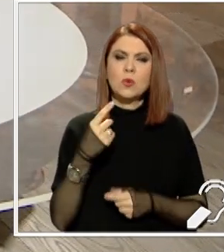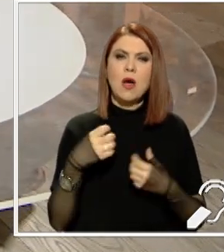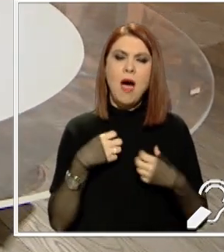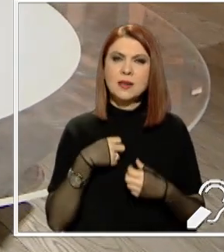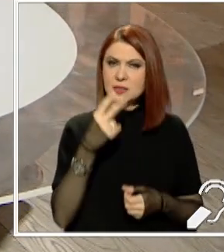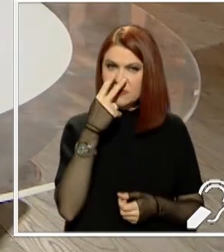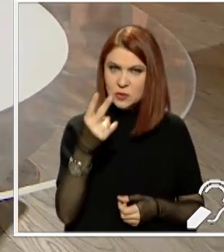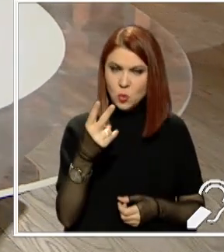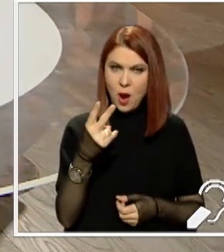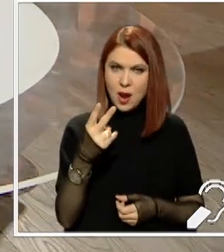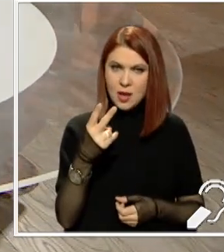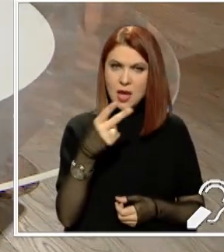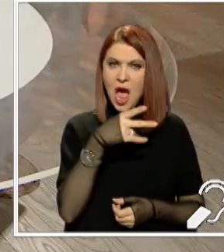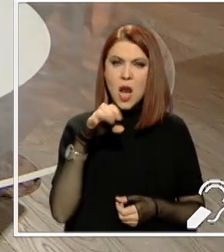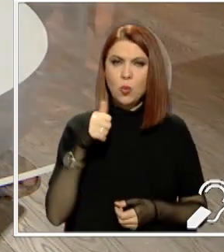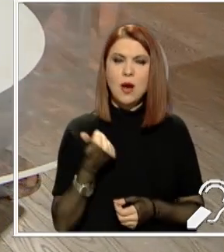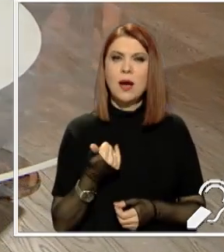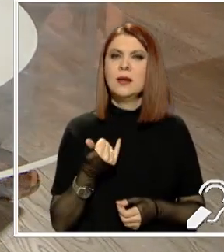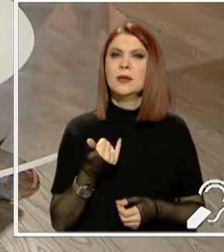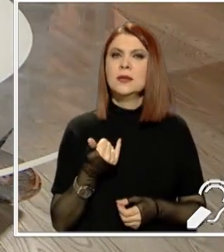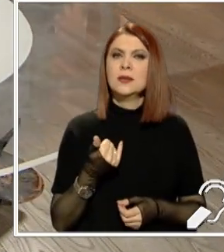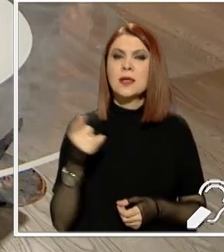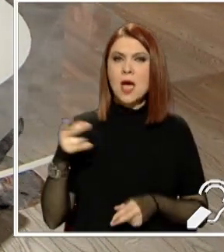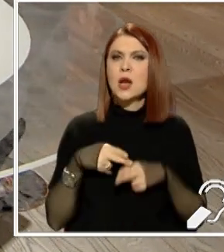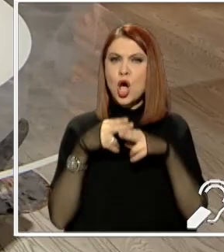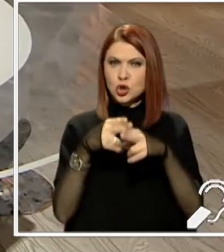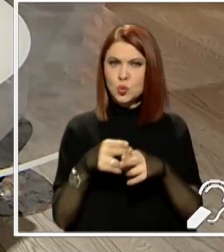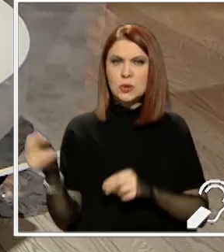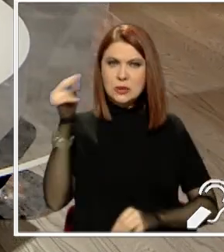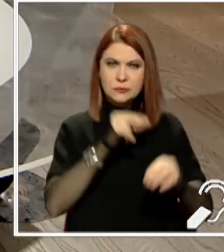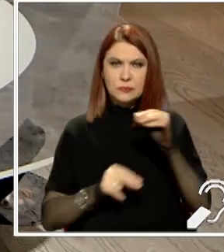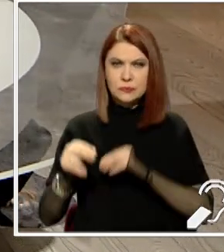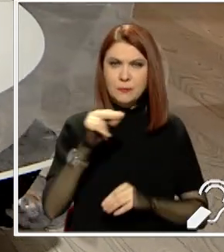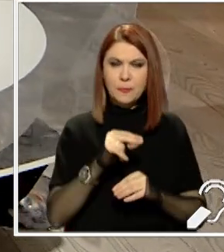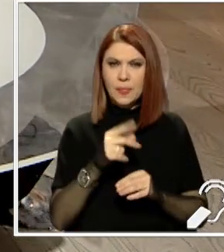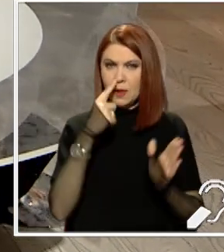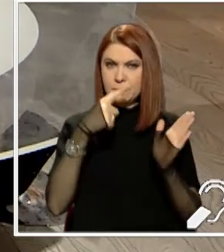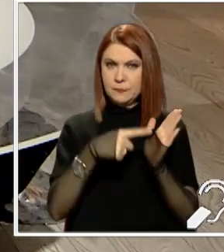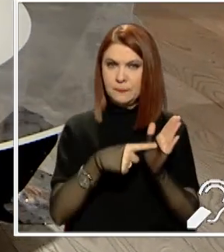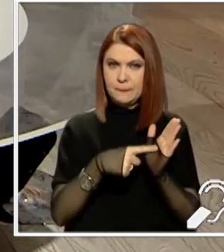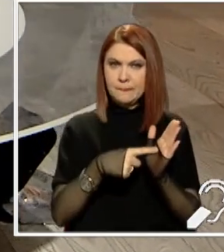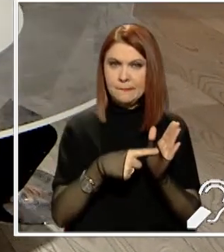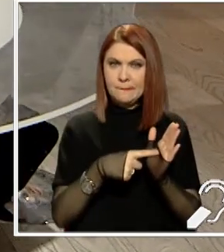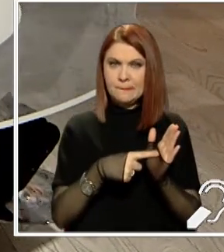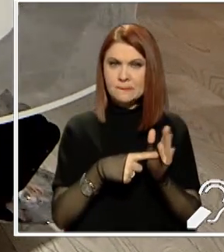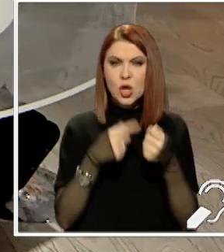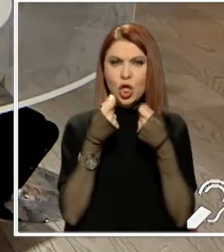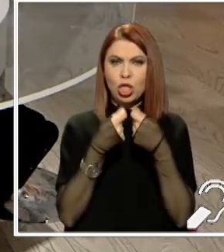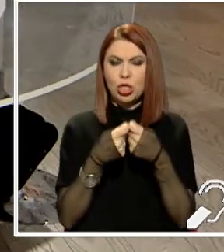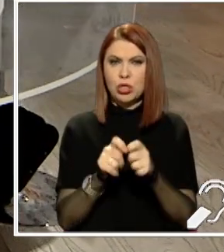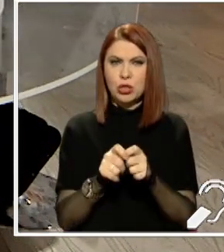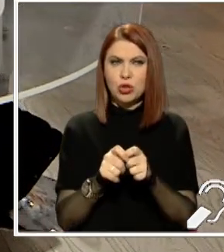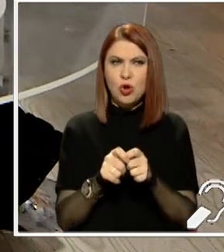Halunga. Ea ne ajută să punem în evidență tot ceea